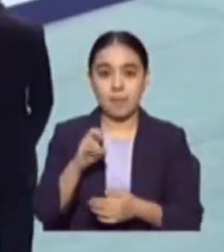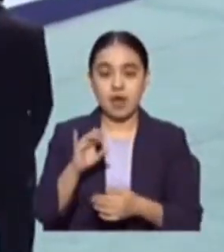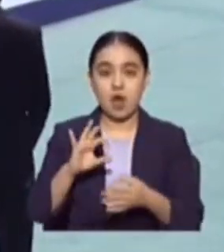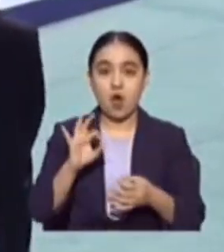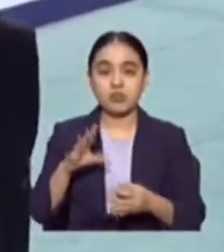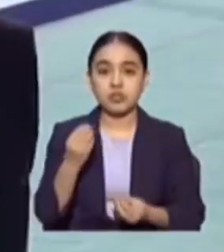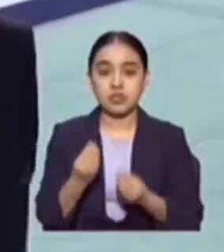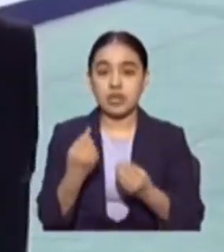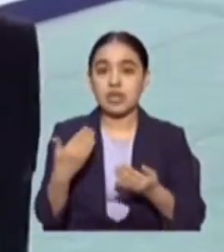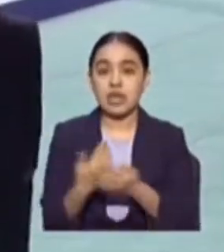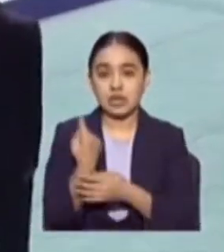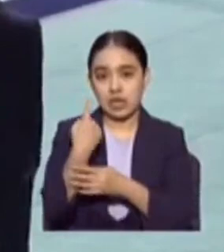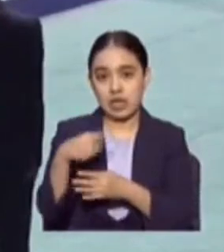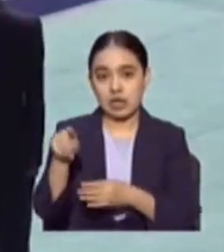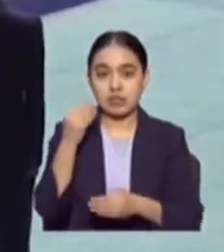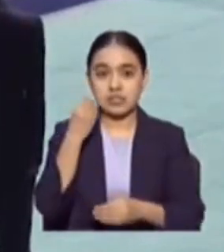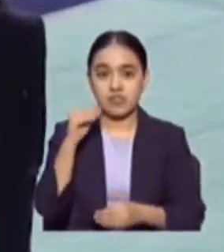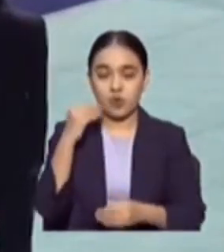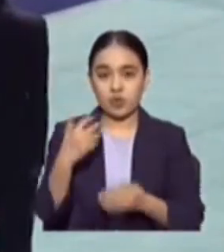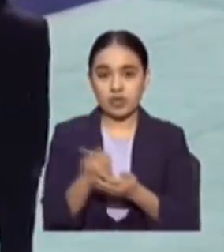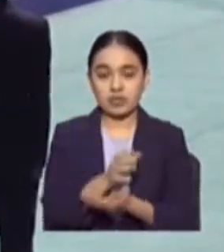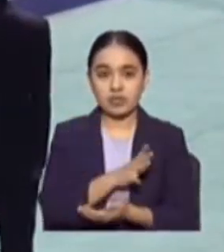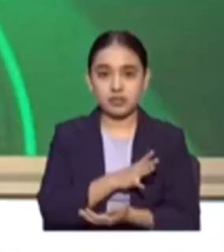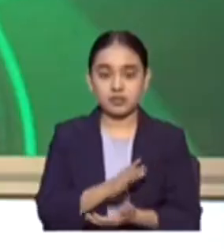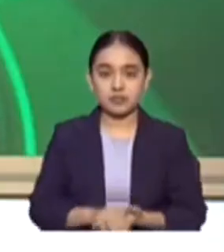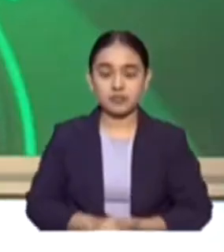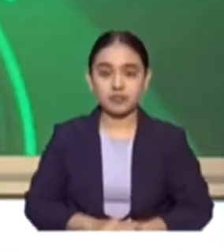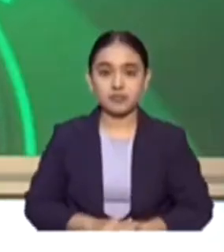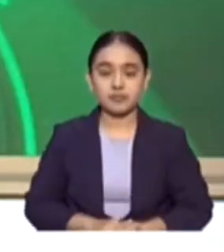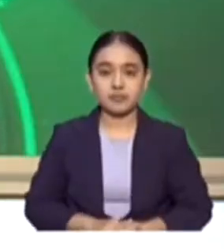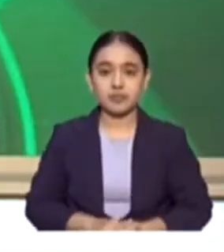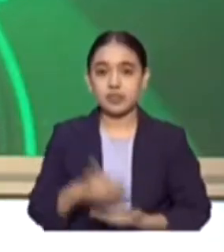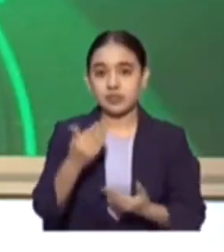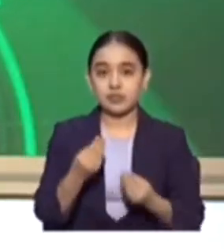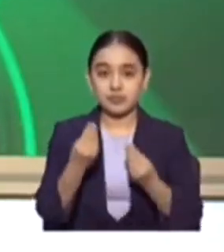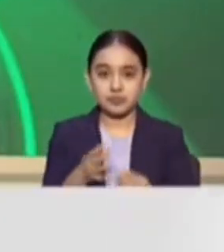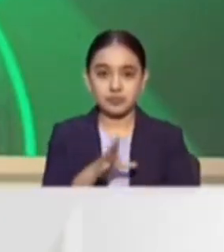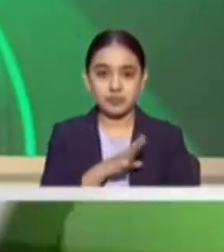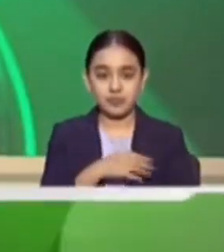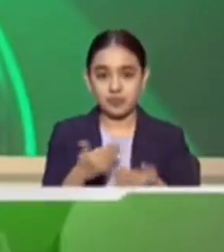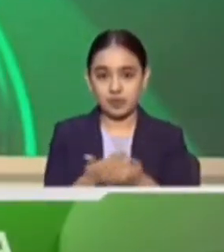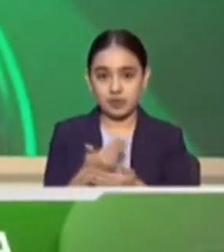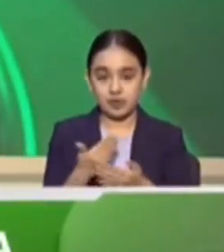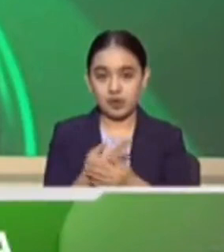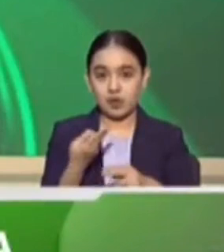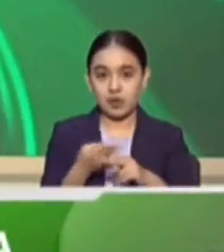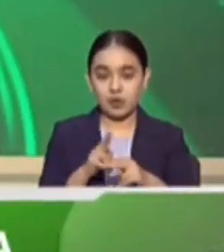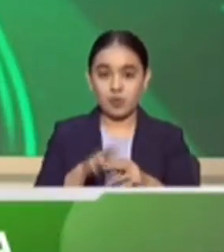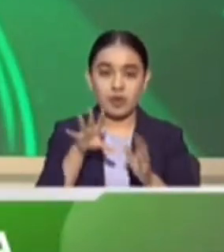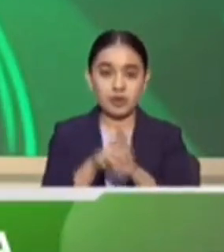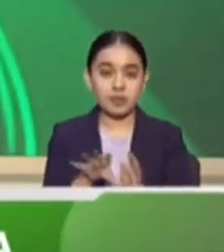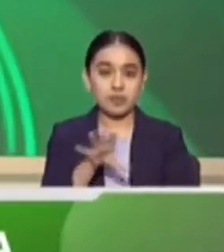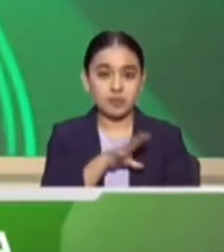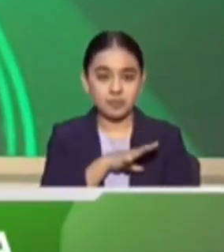Paraosiyo o'yinlarining yangi rekordi sifatida qayd etildi. Sizlarga yetkazmoqchi bo'lgan xabar va lavhalarimiz ana